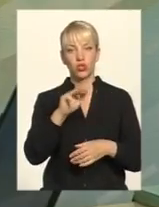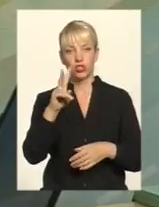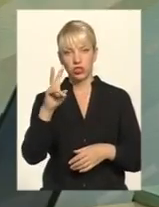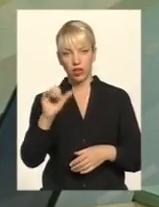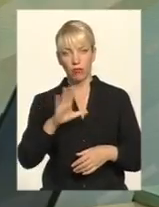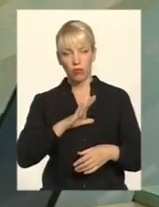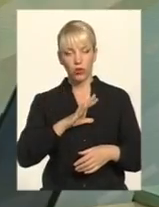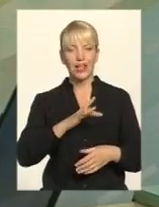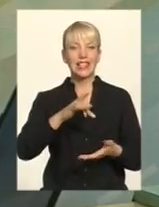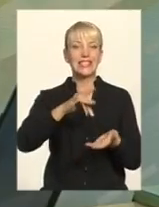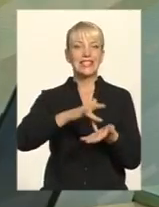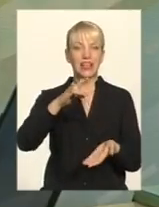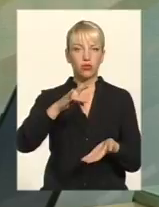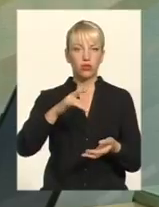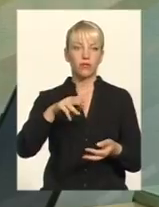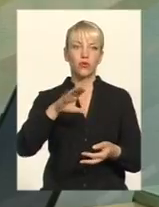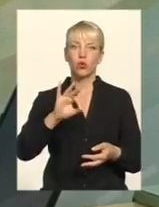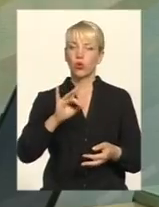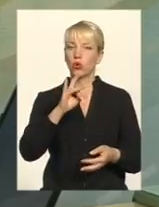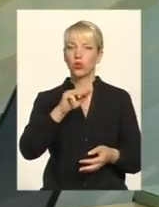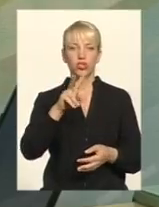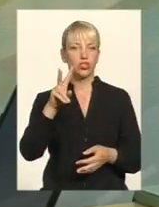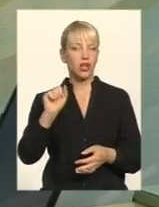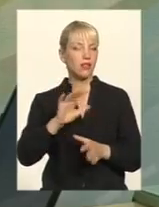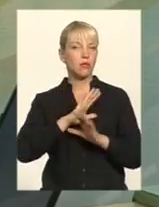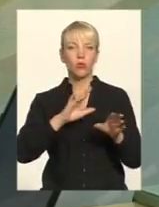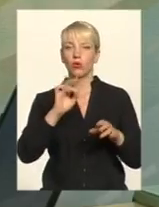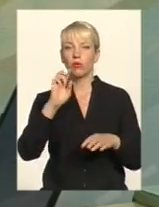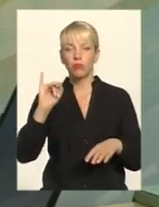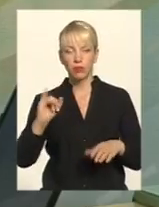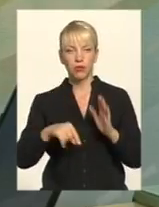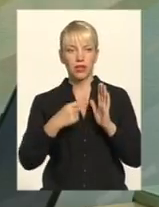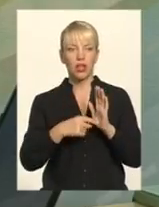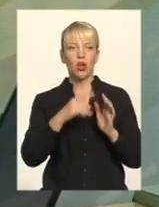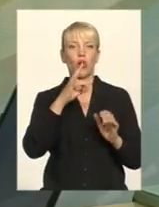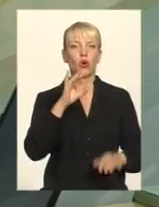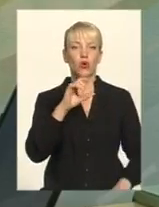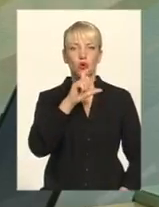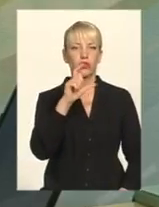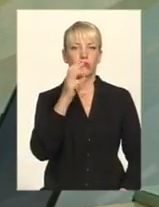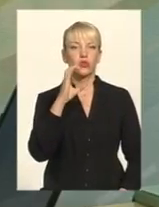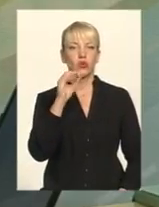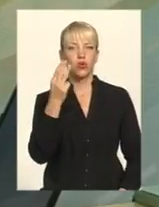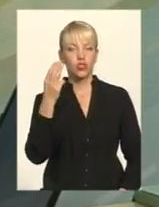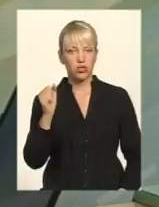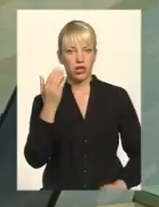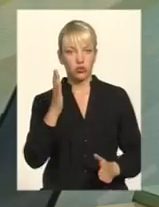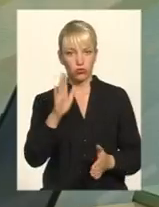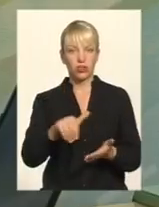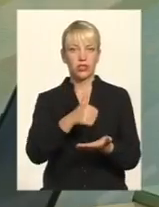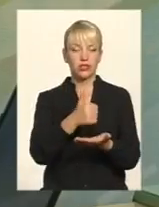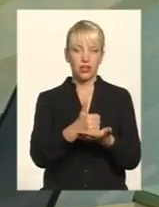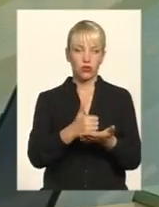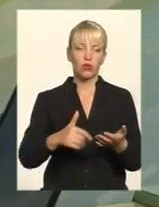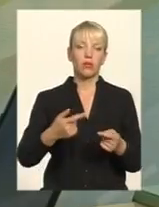центром громади, значить питань би в Ружичної не виникло. Стала Росошанська центром громади, значить питання в Ружичні